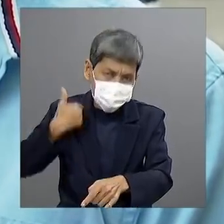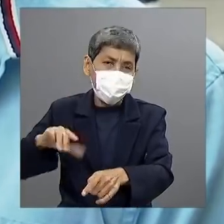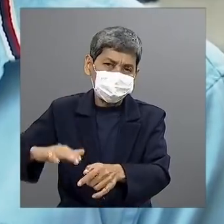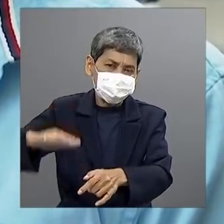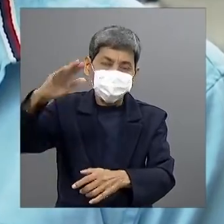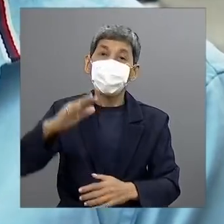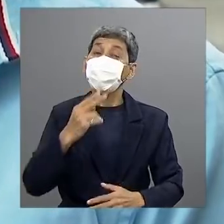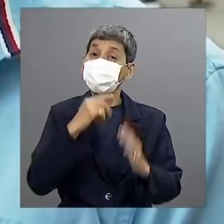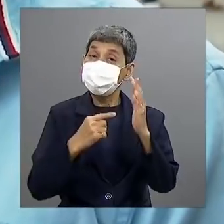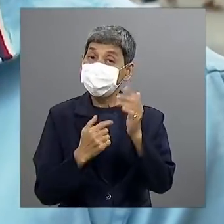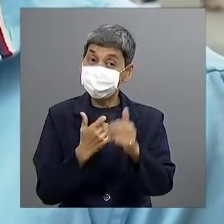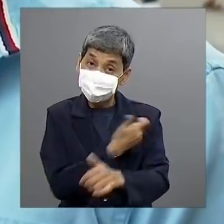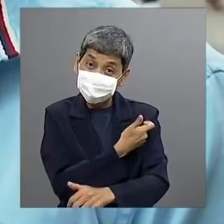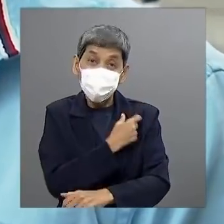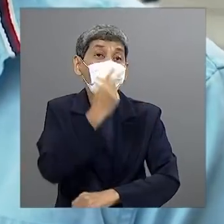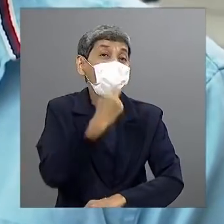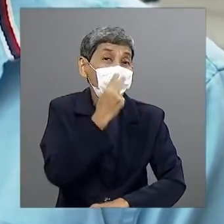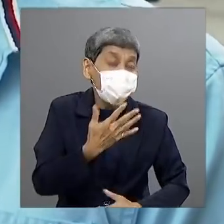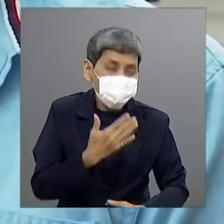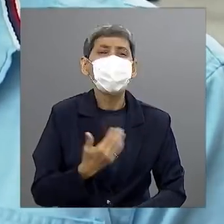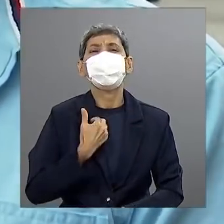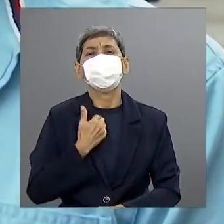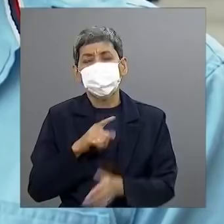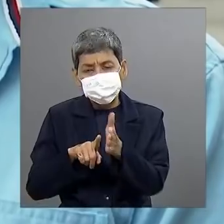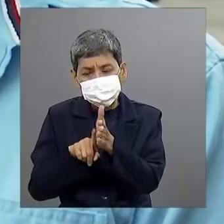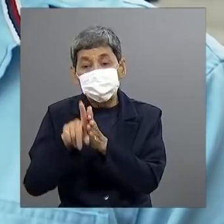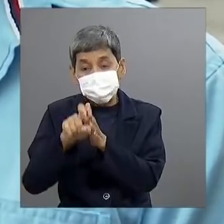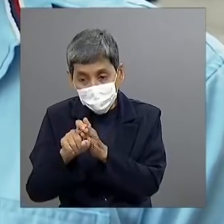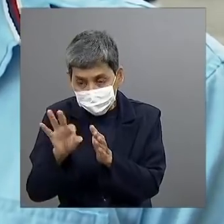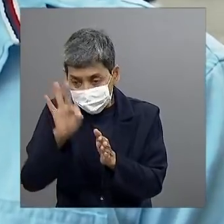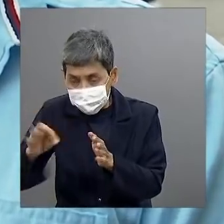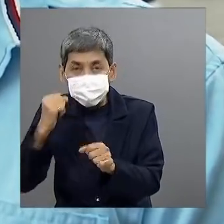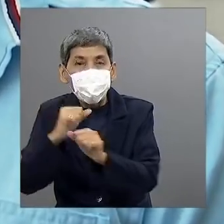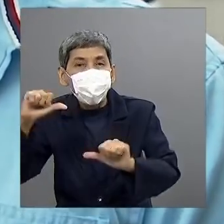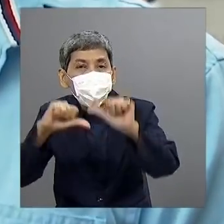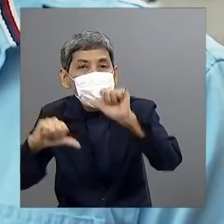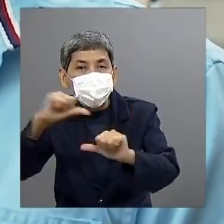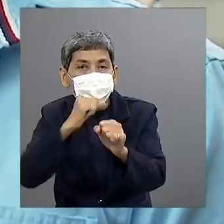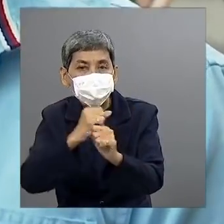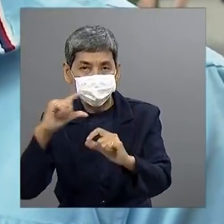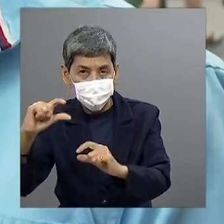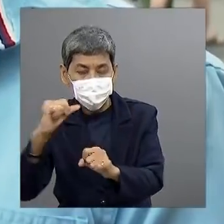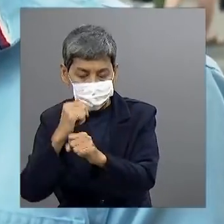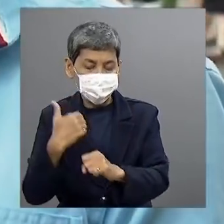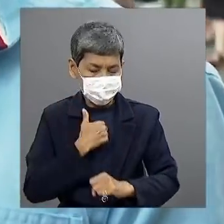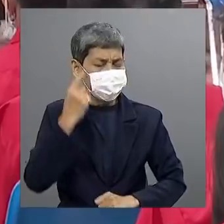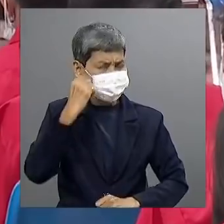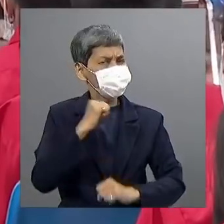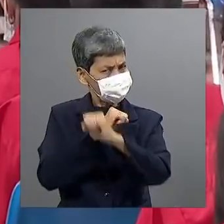วัคซีนพวกไข้หวัดใหญ่เลยก็เป็นวัคซีนเชื้อตายเหมือนกันครับผมก็เลยคิดว่าตัวนี้น่าจะปลอดภัยที่สุดสำหรับเขา